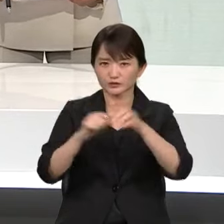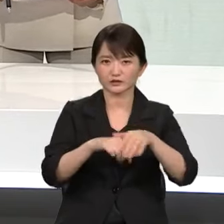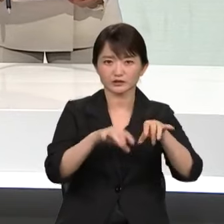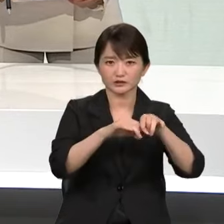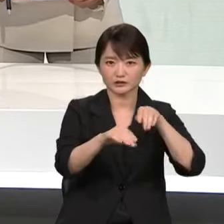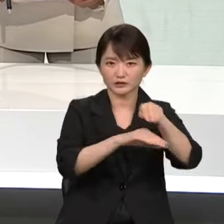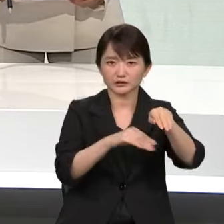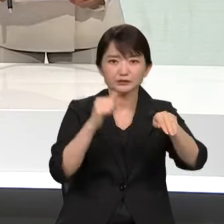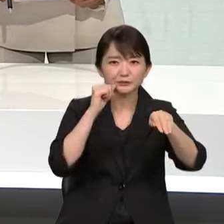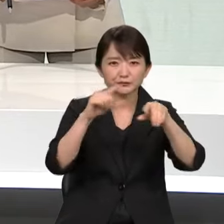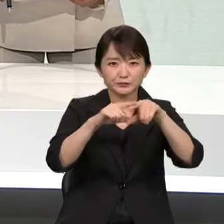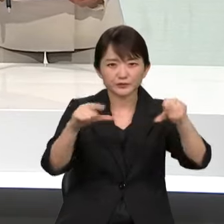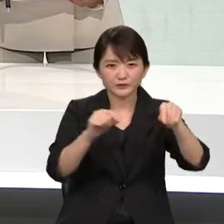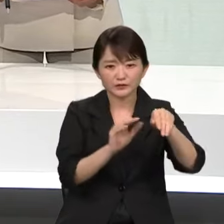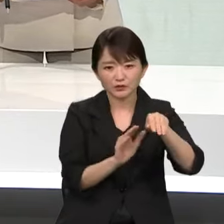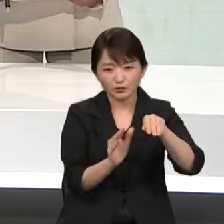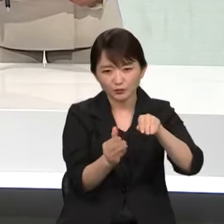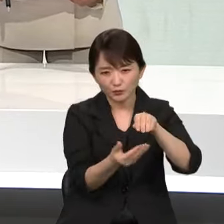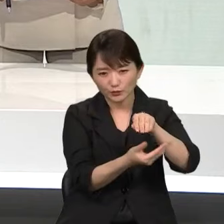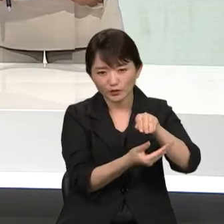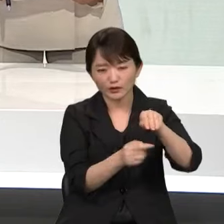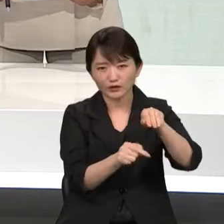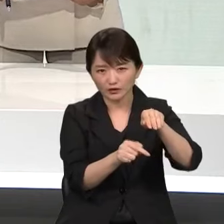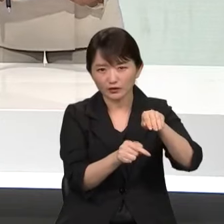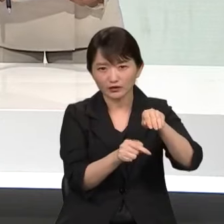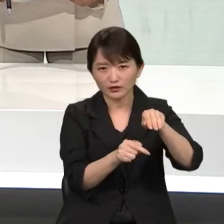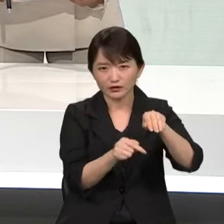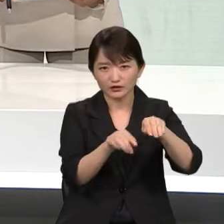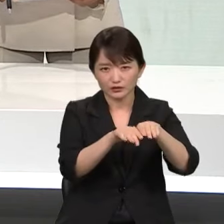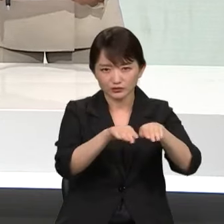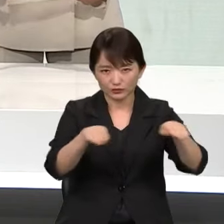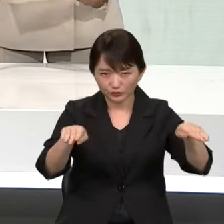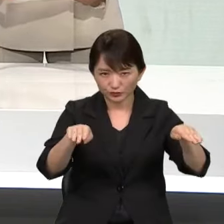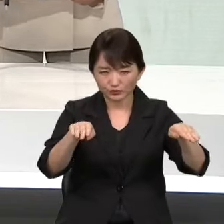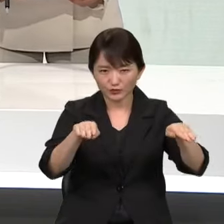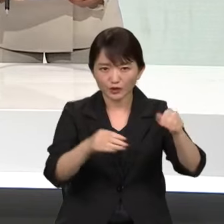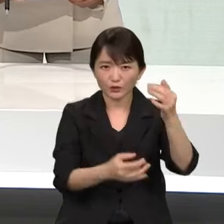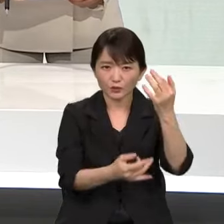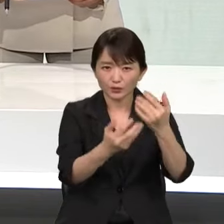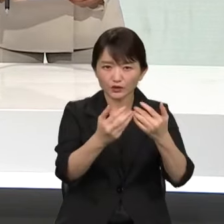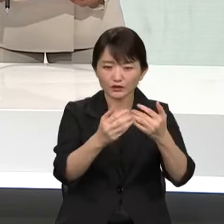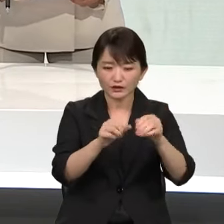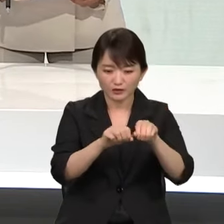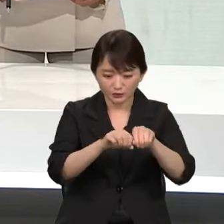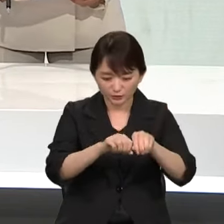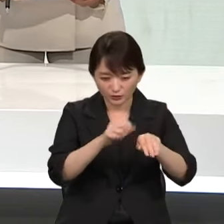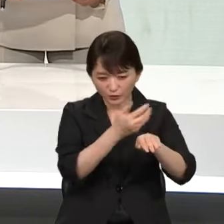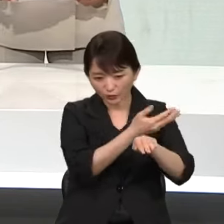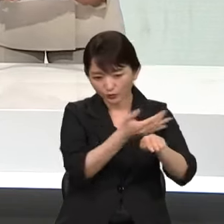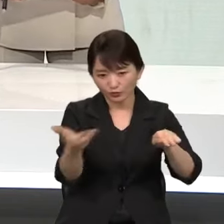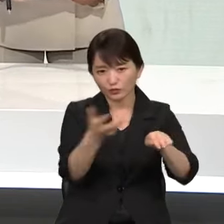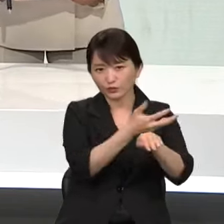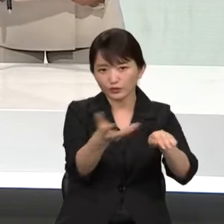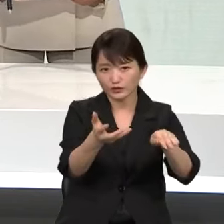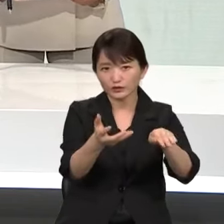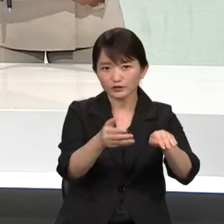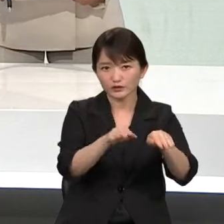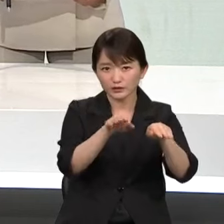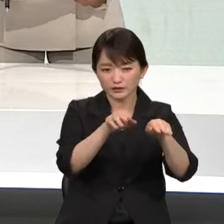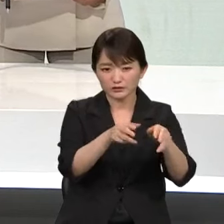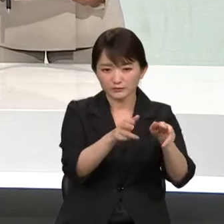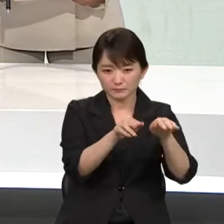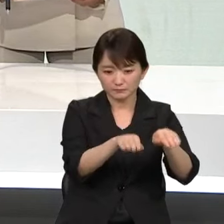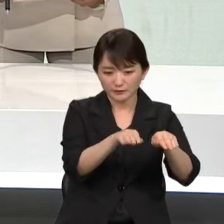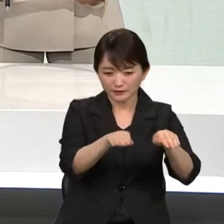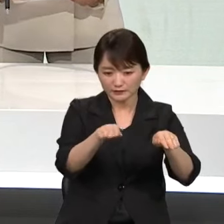상부를 방수팩이 감싸고 있습니다 그래서 수평화 즉 양 옆으로 번져갑니다 다닥다닥 주차한